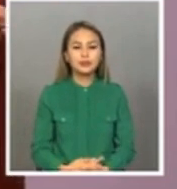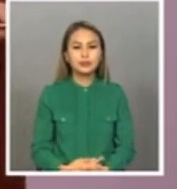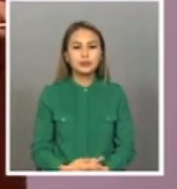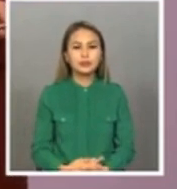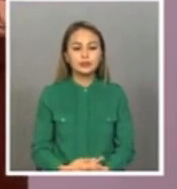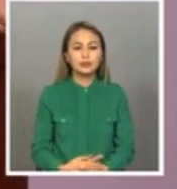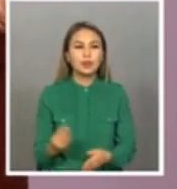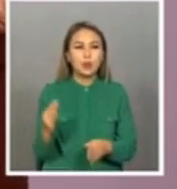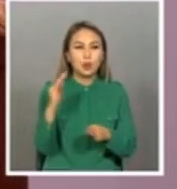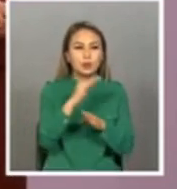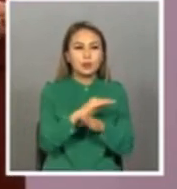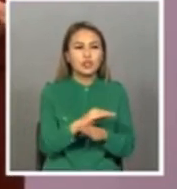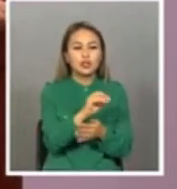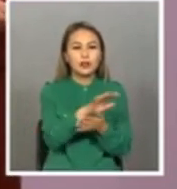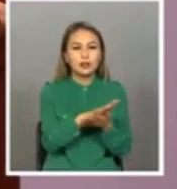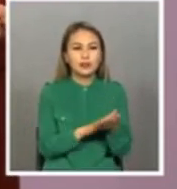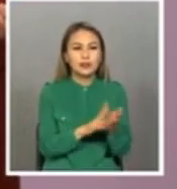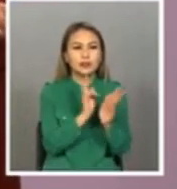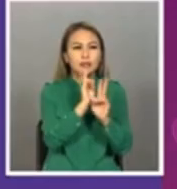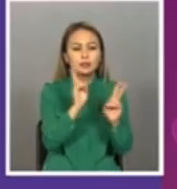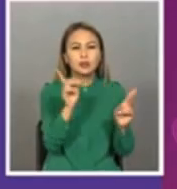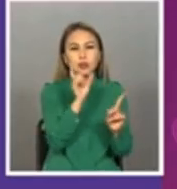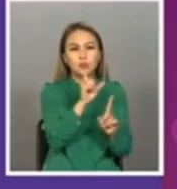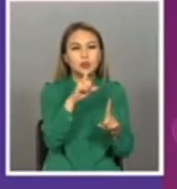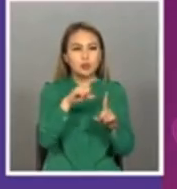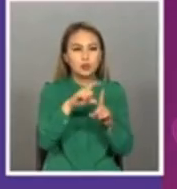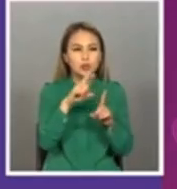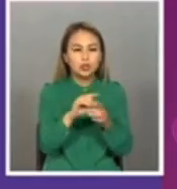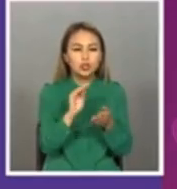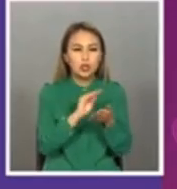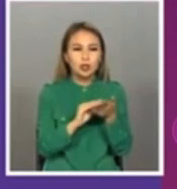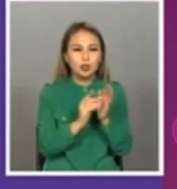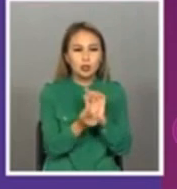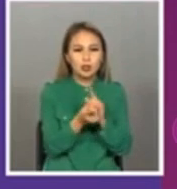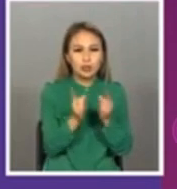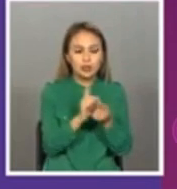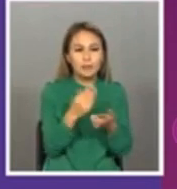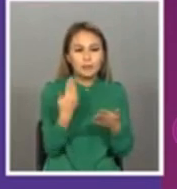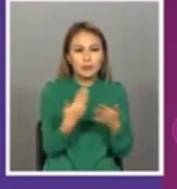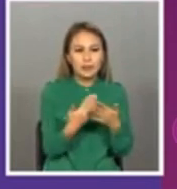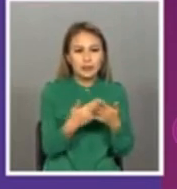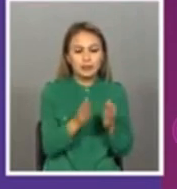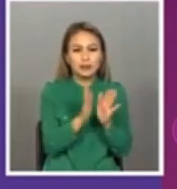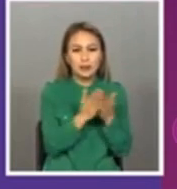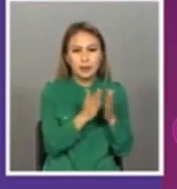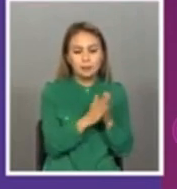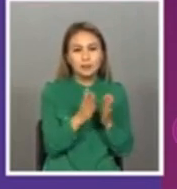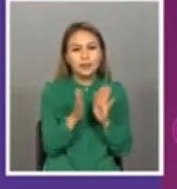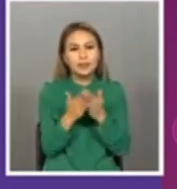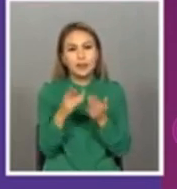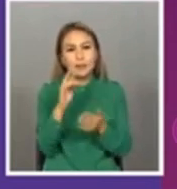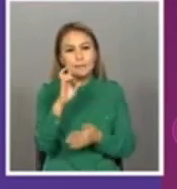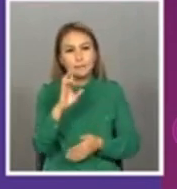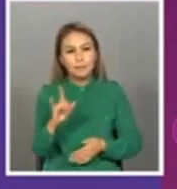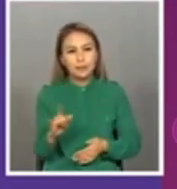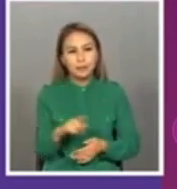Қосымша жалғанатын кейбір түбір сөздердің жазылуы өзгереді. Мысалы, кітап –